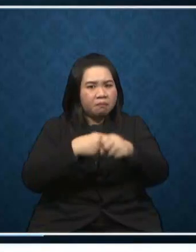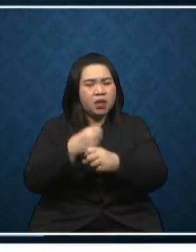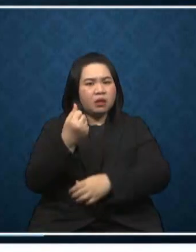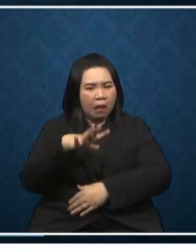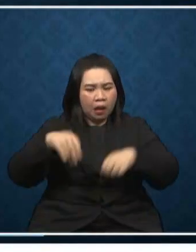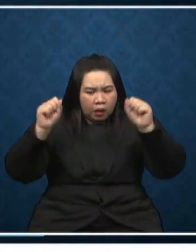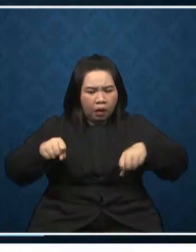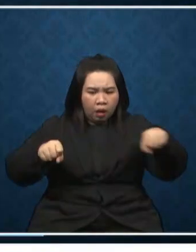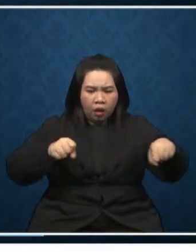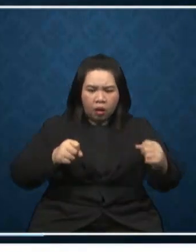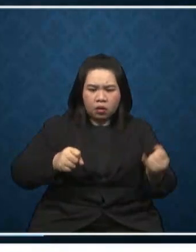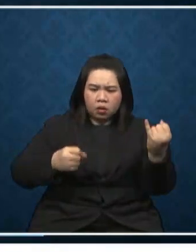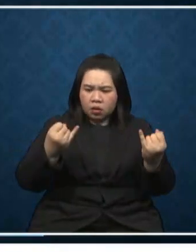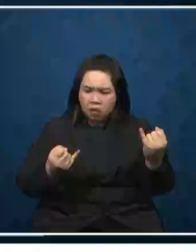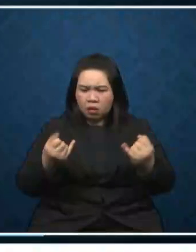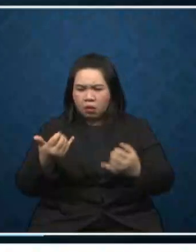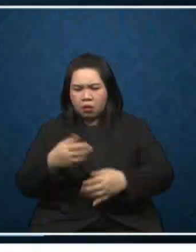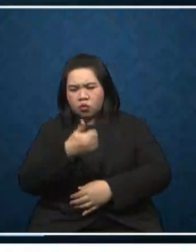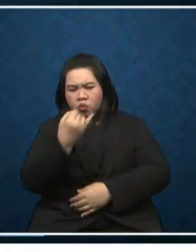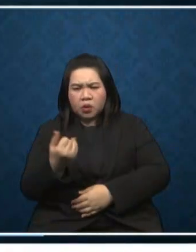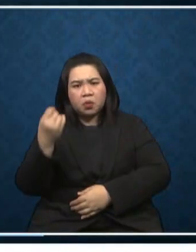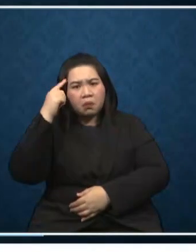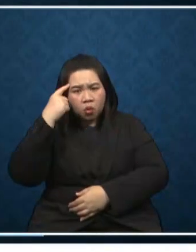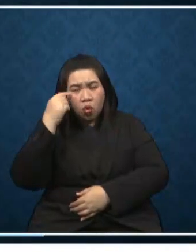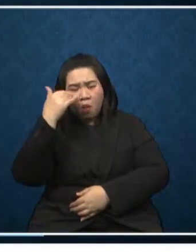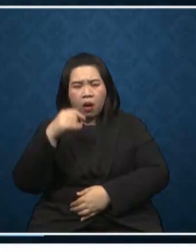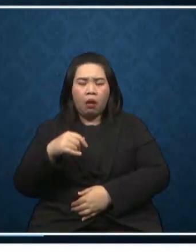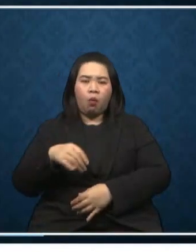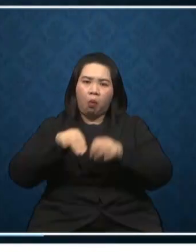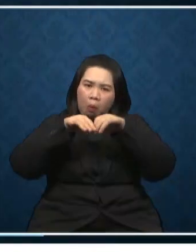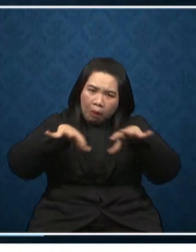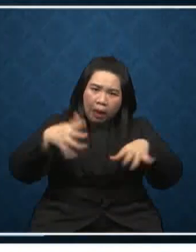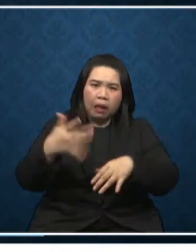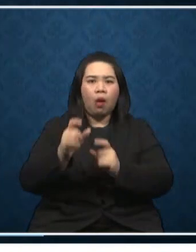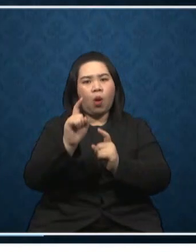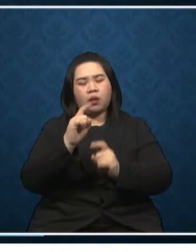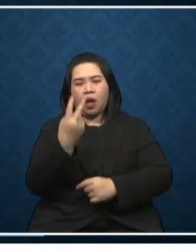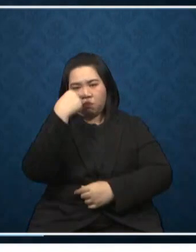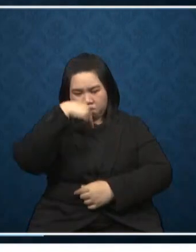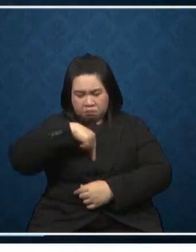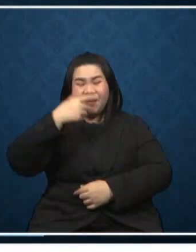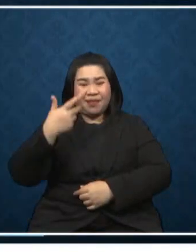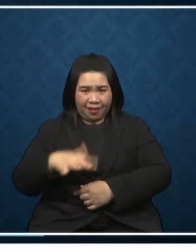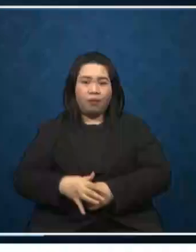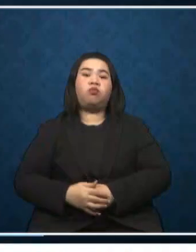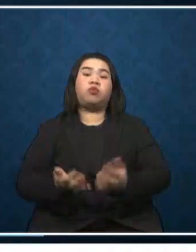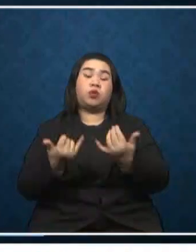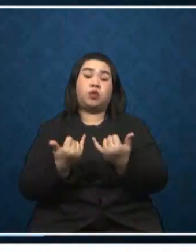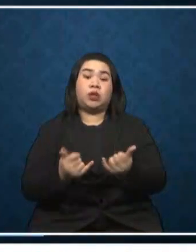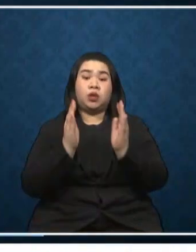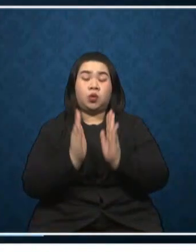การตดศีลวใครผิ ใครถูกเรื่นั้มแสายไปแล้วนะครัเพรสารพตๆไปทั่วหมแล้อันนี้ก็ทางป่ายของ